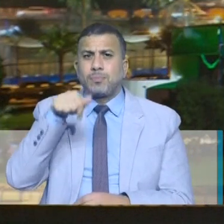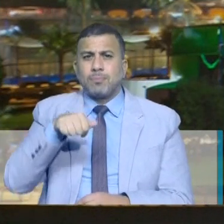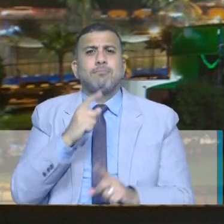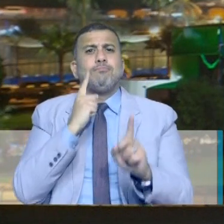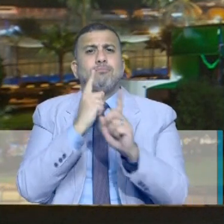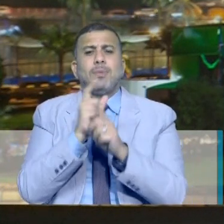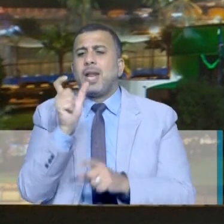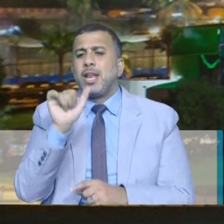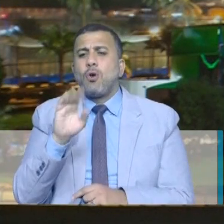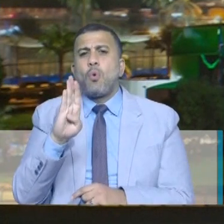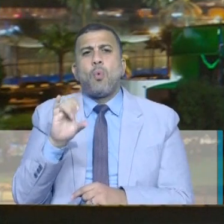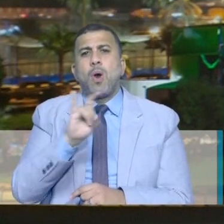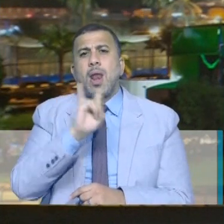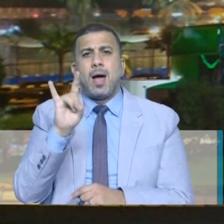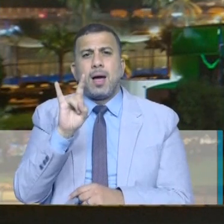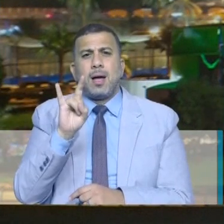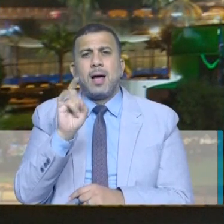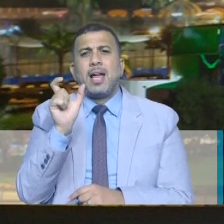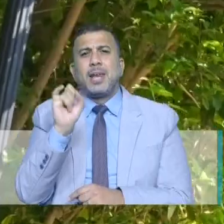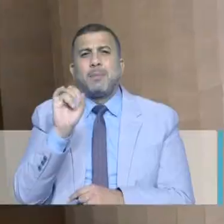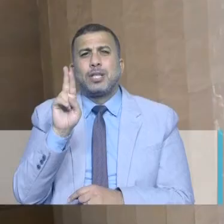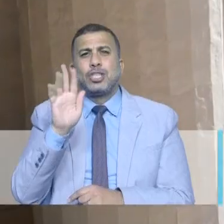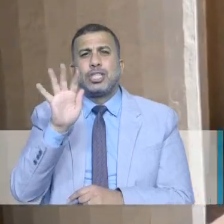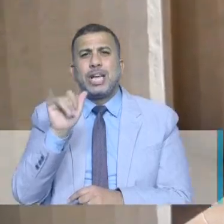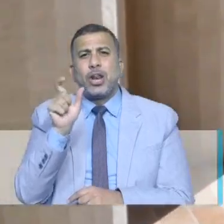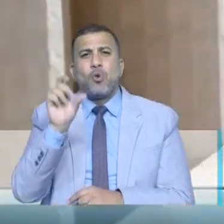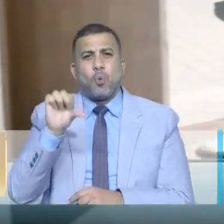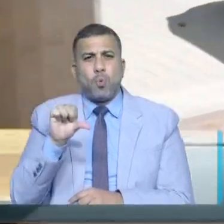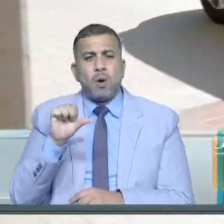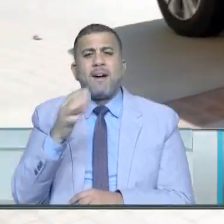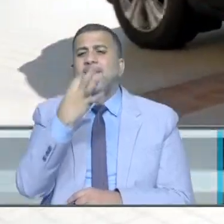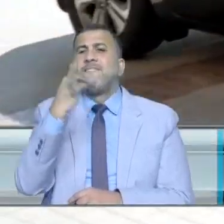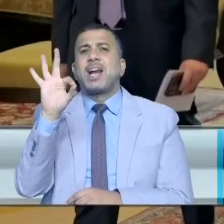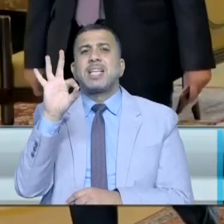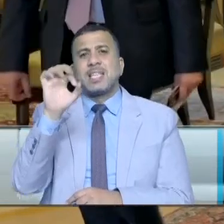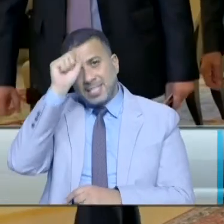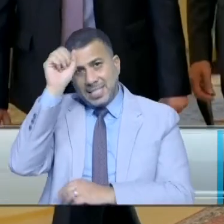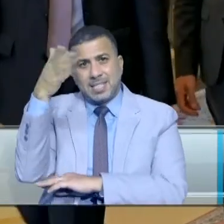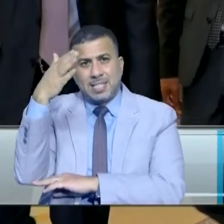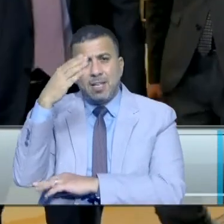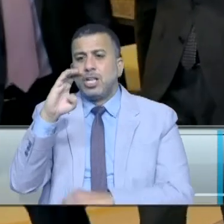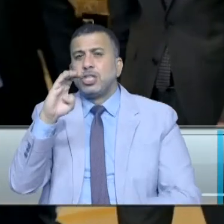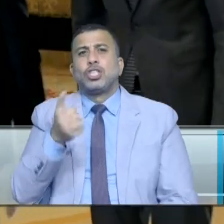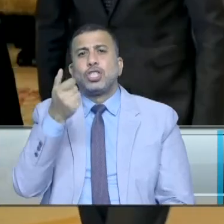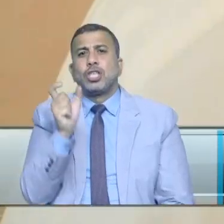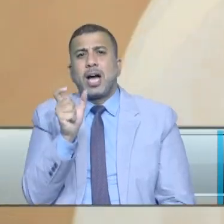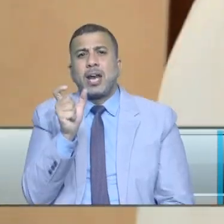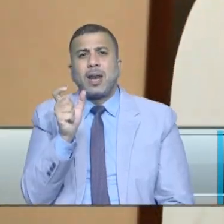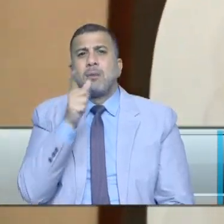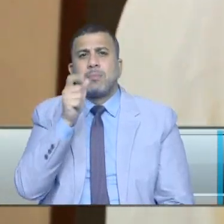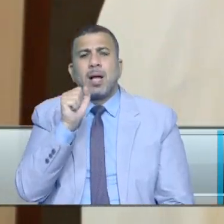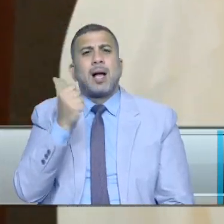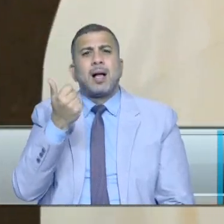محمد اليوم سعاده نيكولا لتينو سفير جمهوريه فرنسا لدى الدوله وسعاده جان كريستوف باري